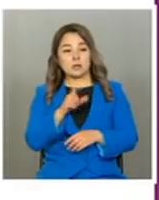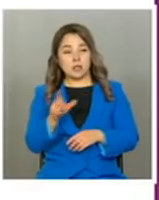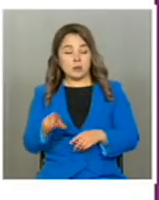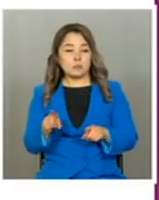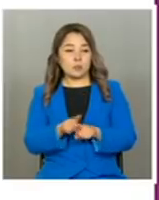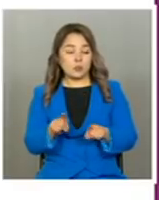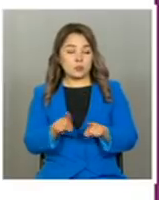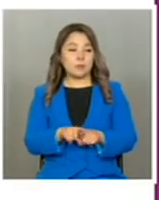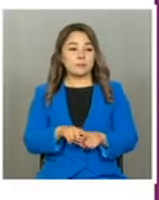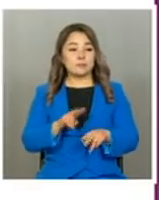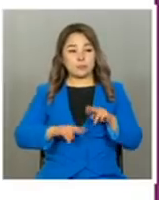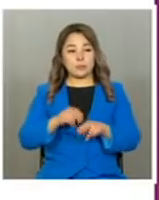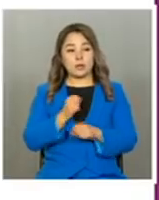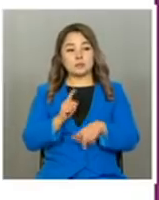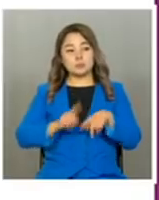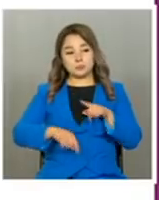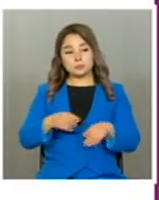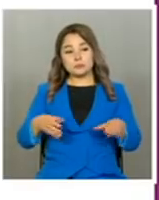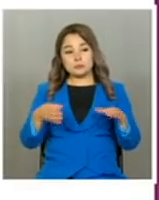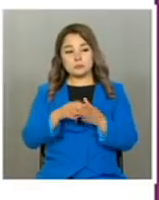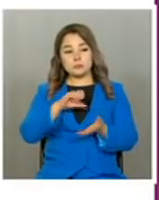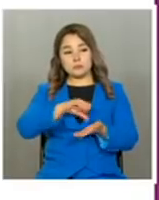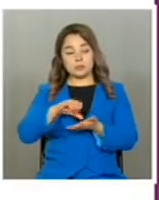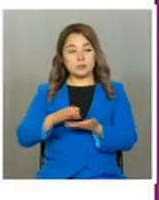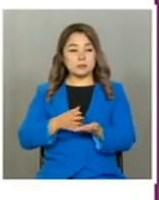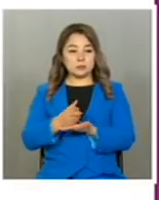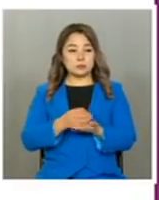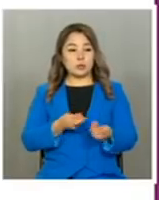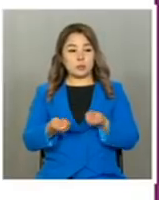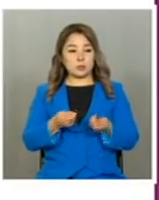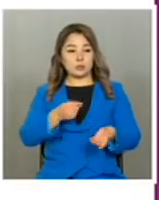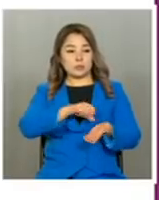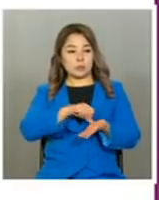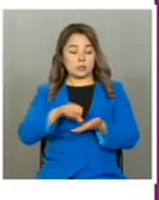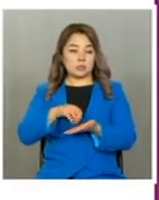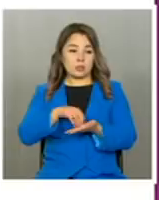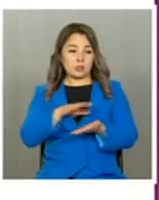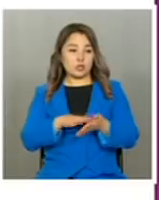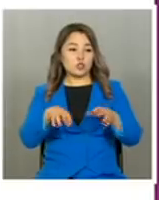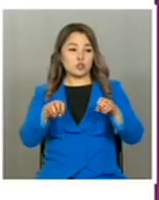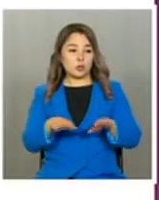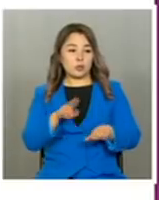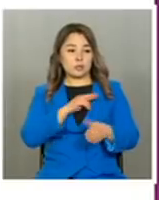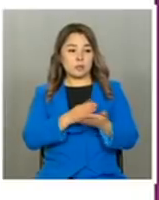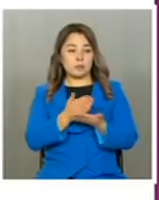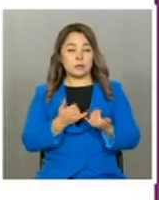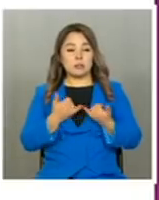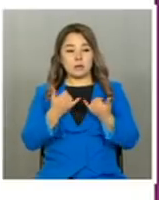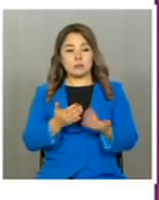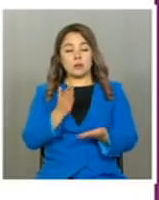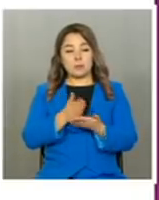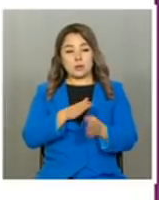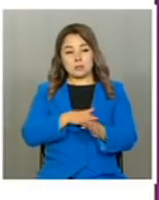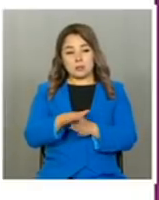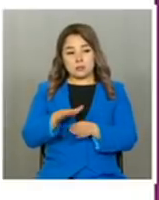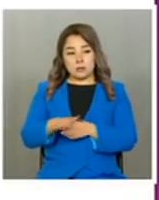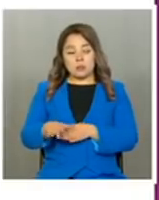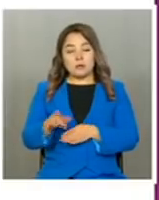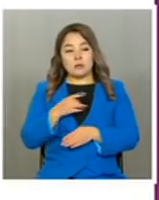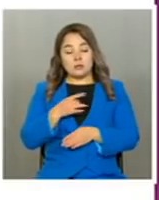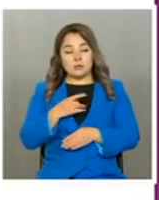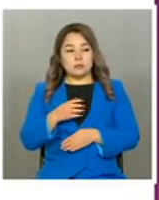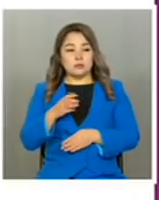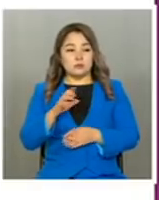қатынастар әрбір шонжардың саяси рөлін белгілеу үшін шешуші қызмет атқарды. Ақсүйектердің саяси